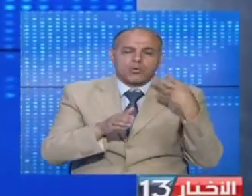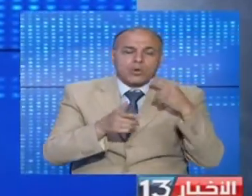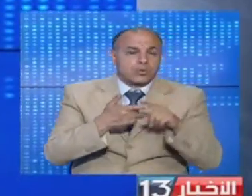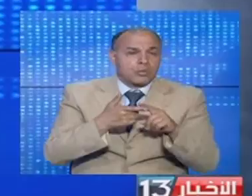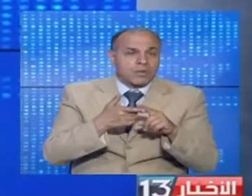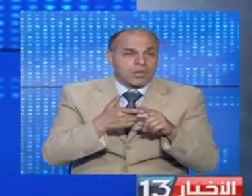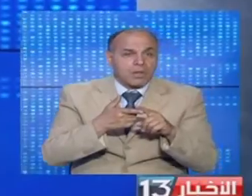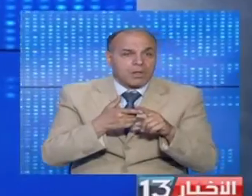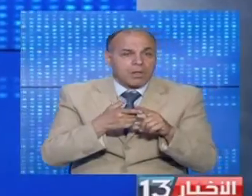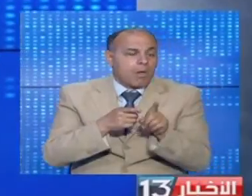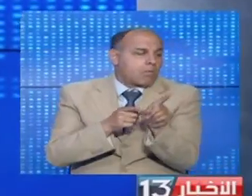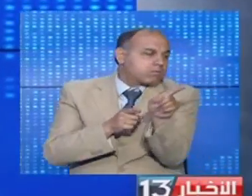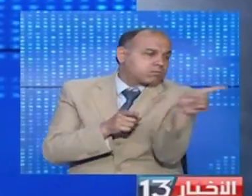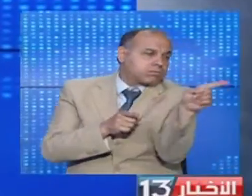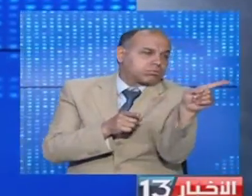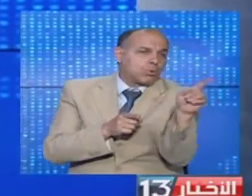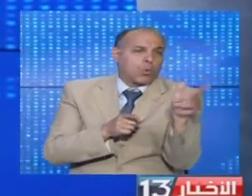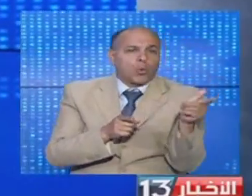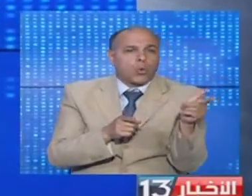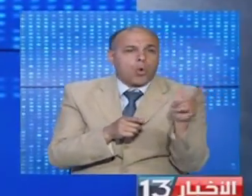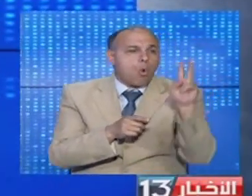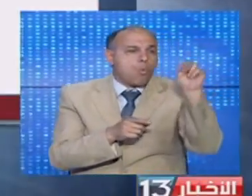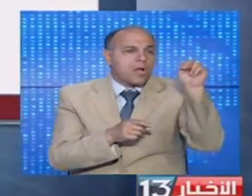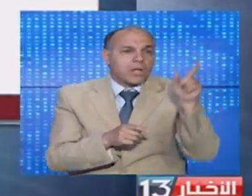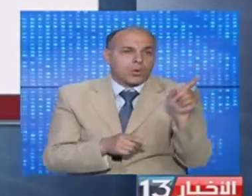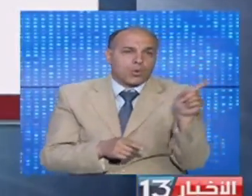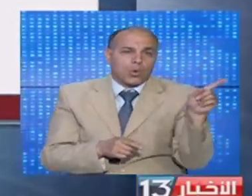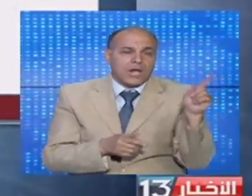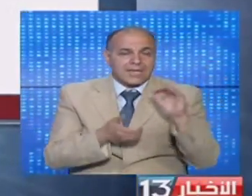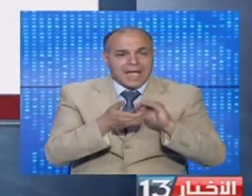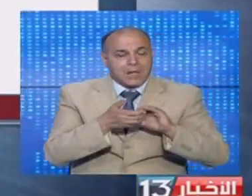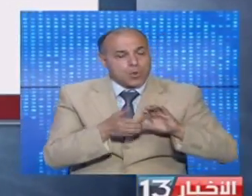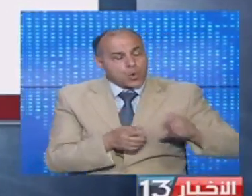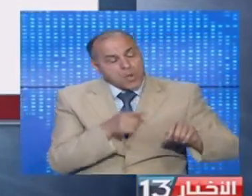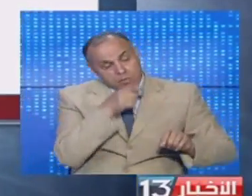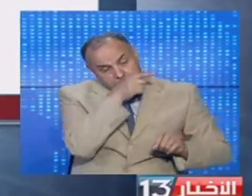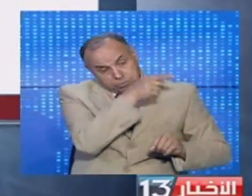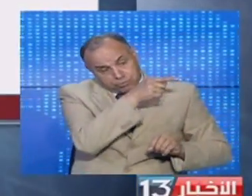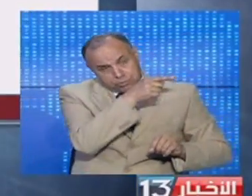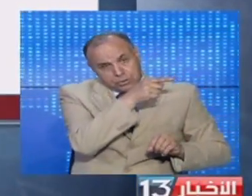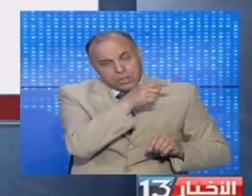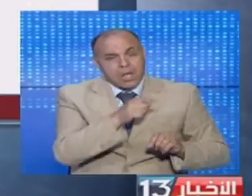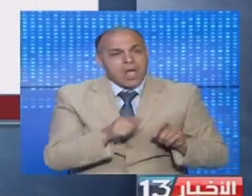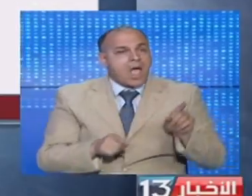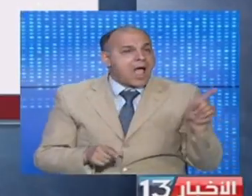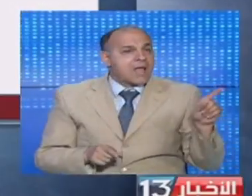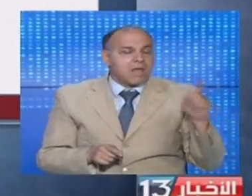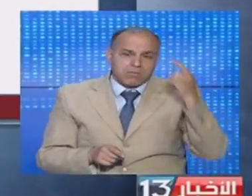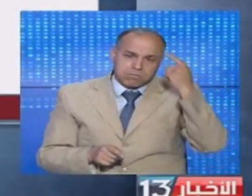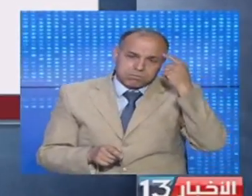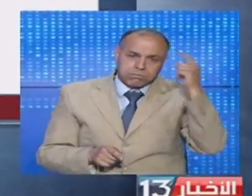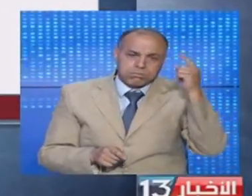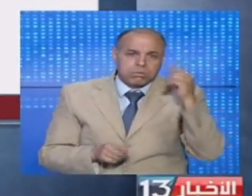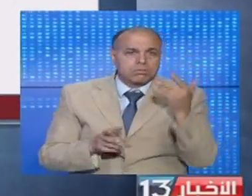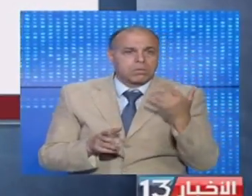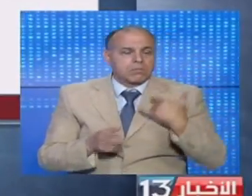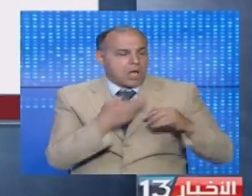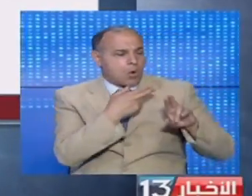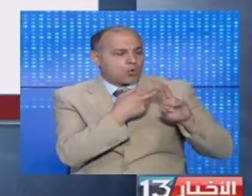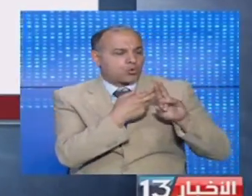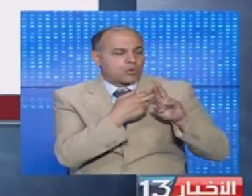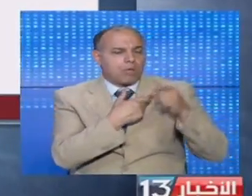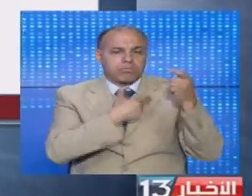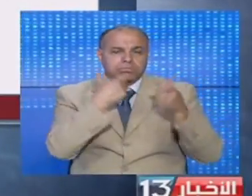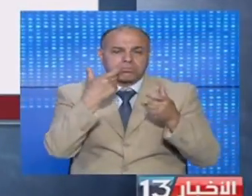اصابع اتهام وجهتها الامم المتحده الى الاتحاد الاوروبي مع لله موقفها بعدم رده على